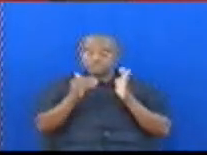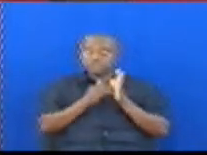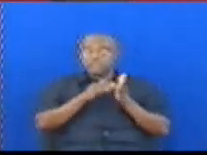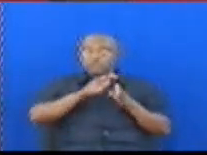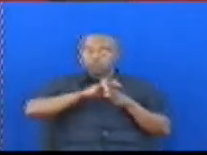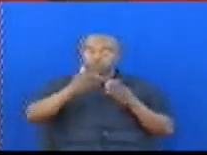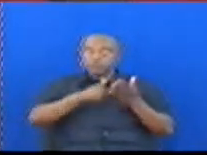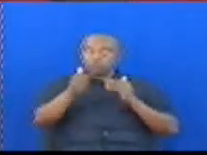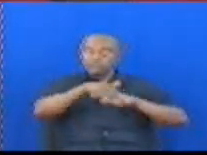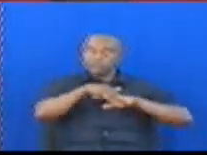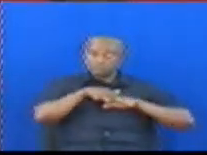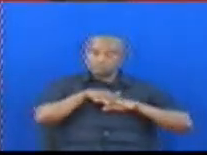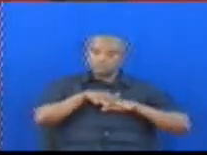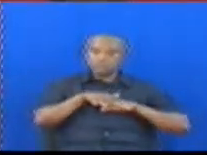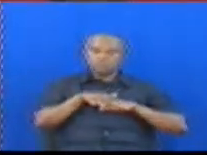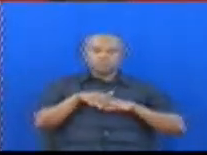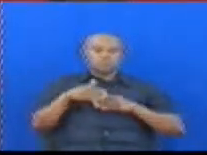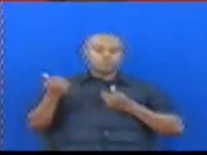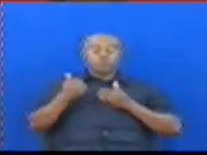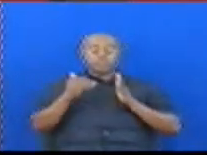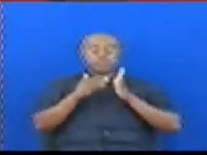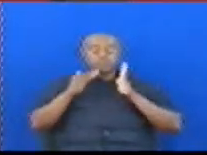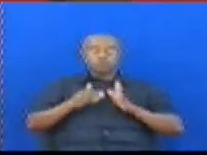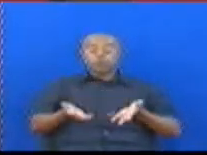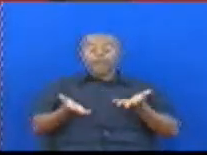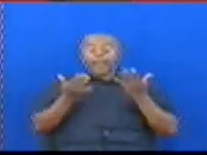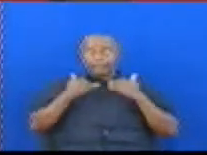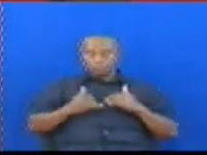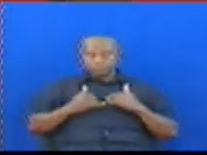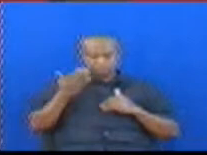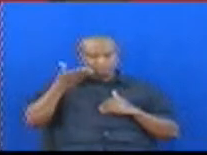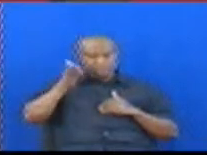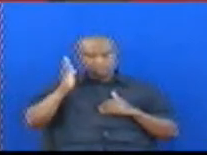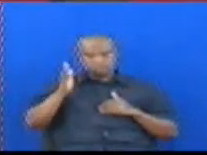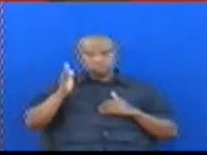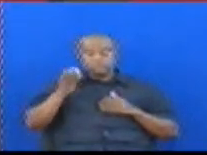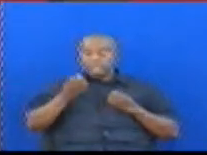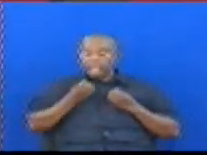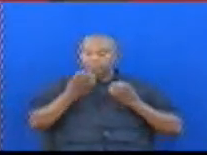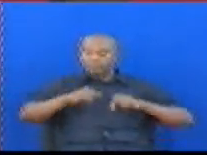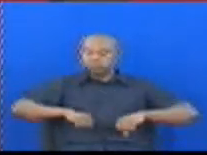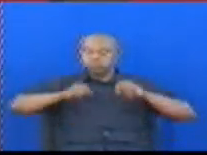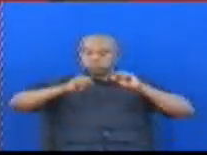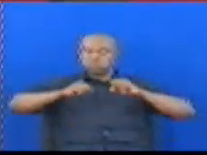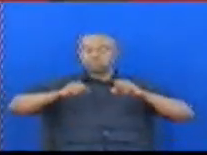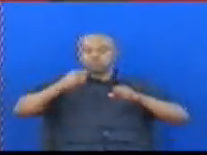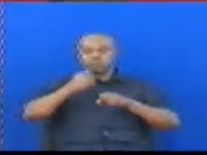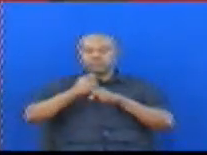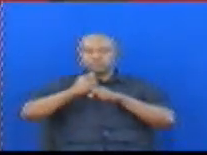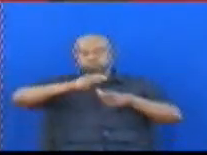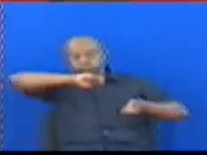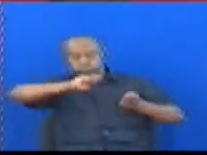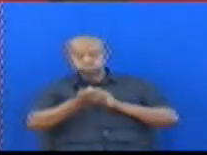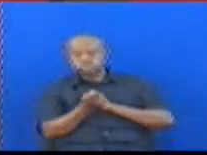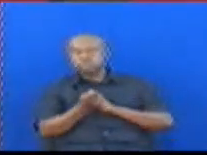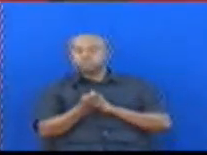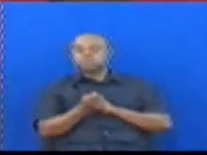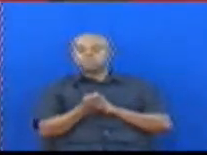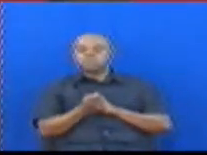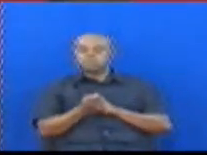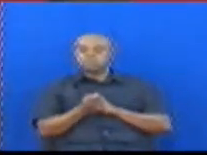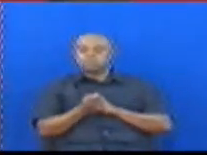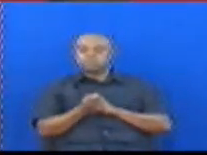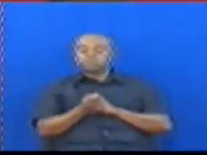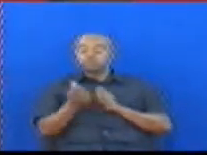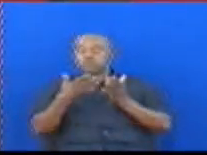kwa Kiingereza, kwa hiyo mwanasheria wa serikali amepewa mamlaka ya kufanya tafsiri sasa ya sheria ile